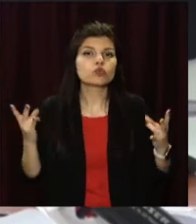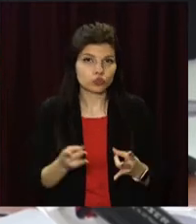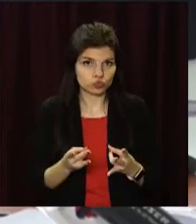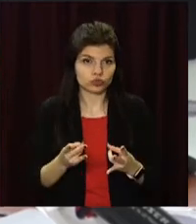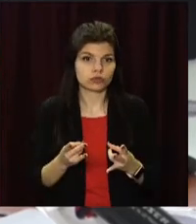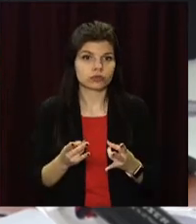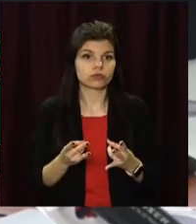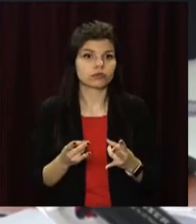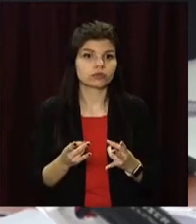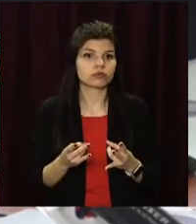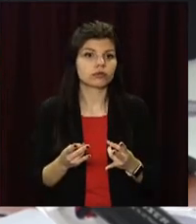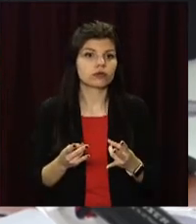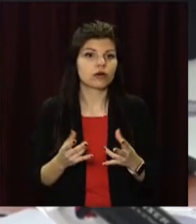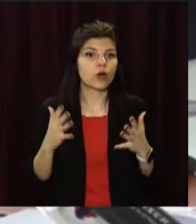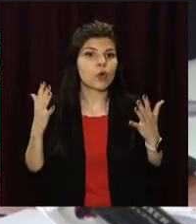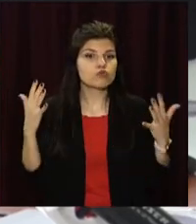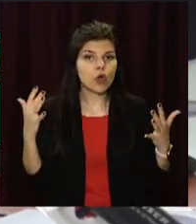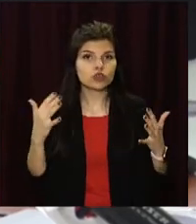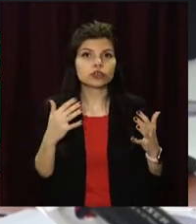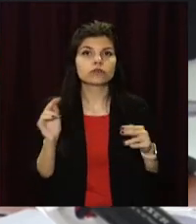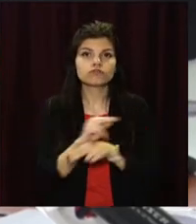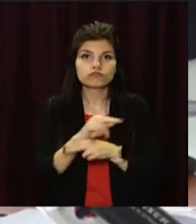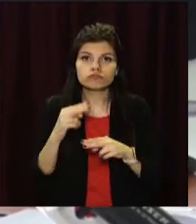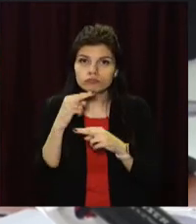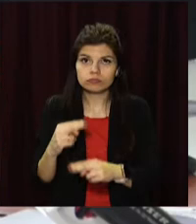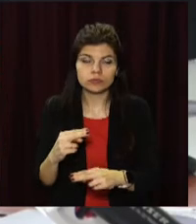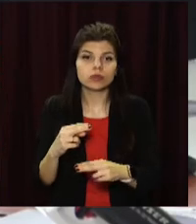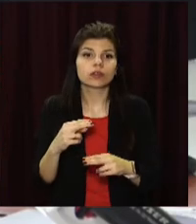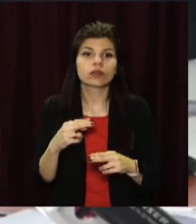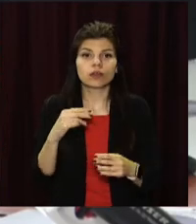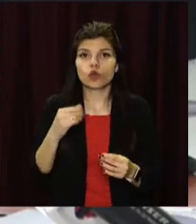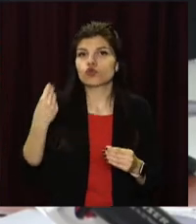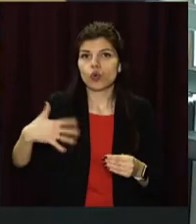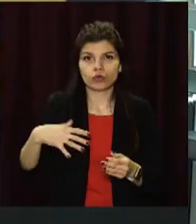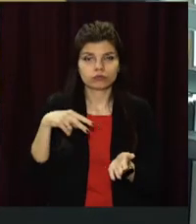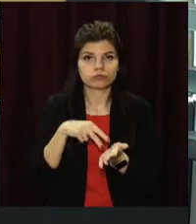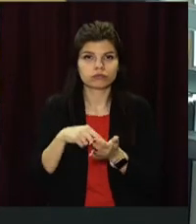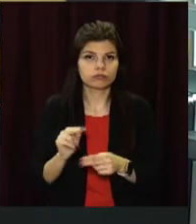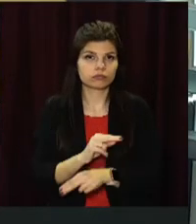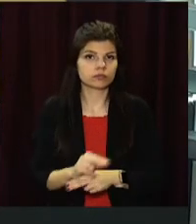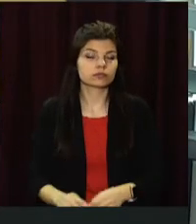потребують великого обсягу лікування і дороговартісних препаратів.